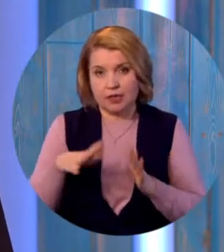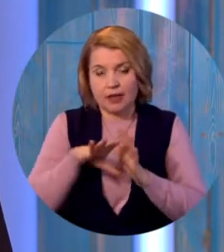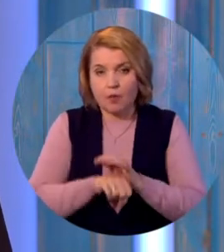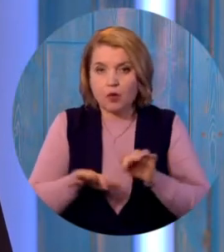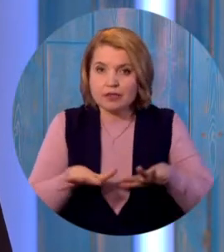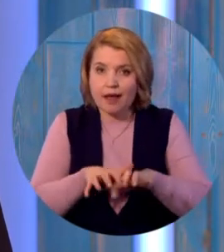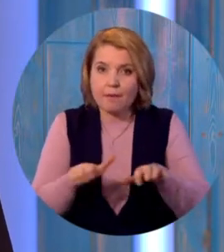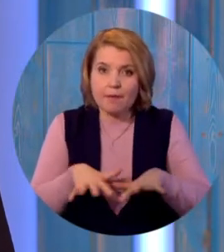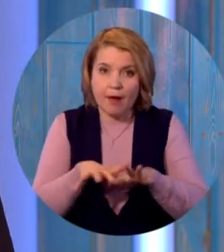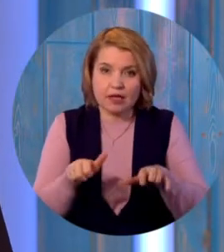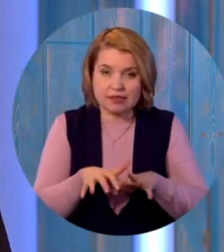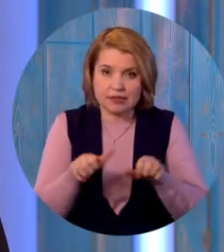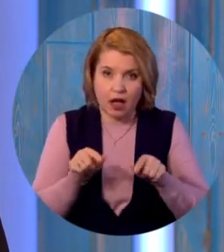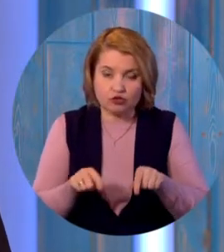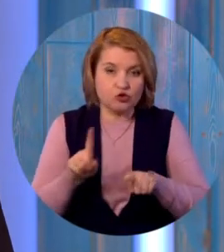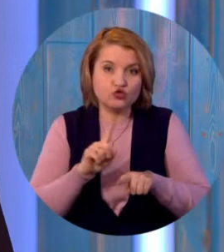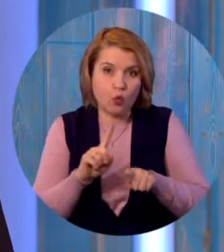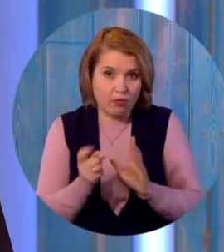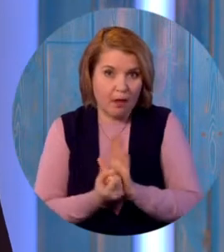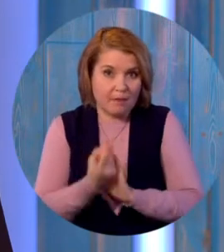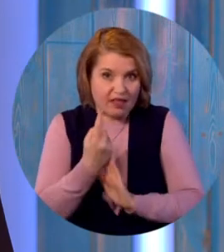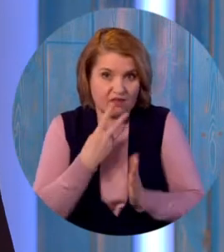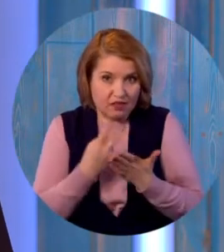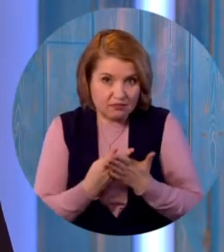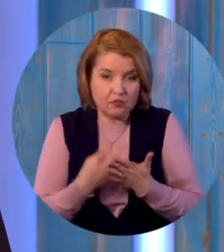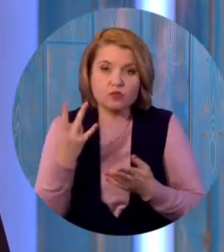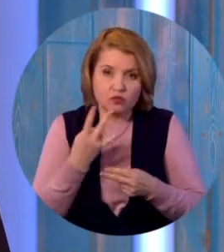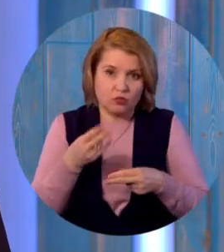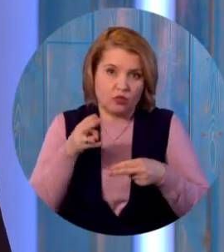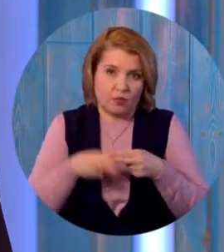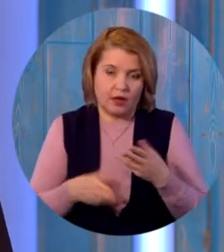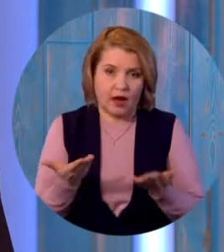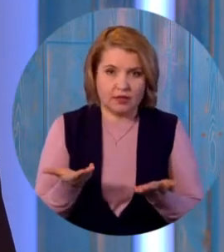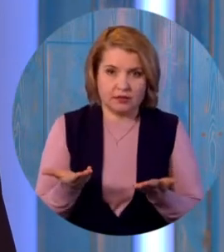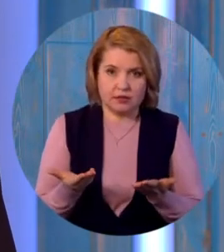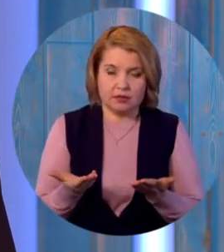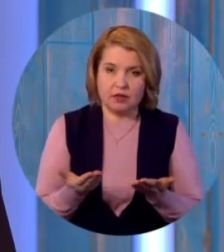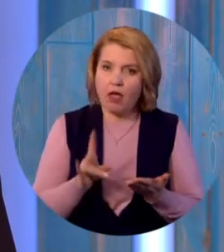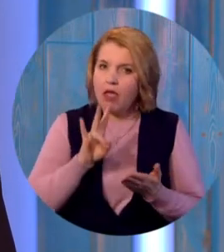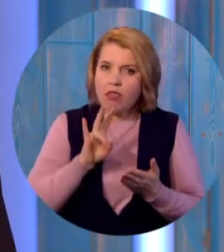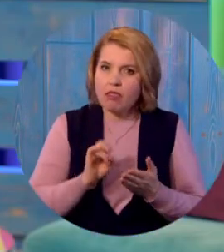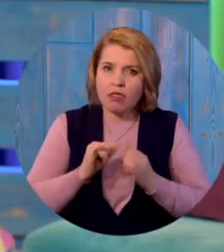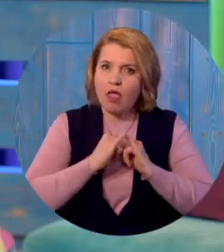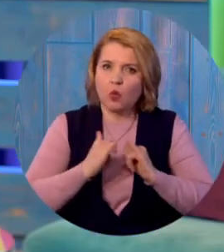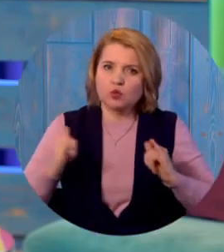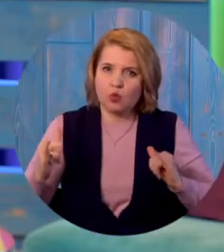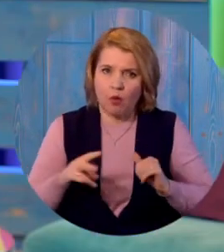массажа данного что-то появилось, то значит, лучше от этого избавиться. Я почему спросила, что не ускорит ли это опять поход к